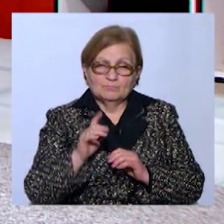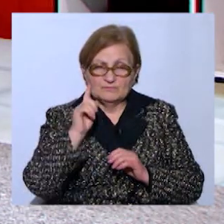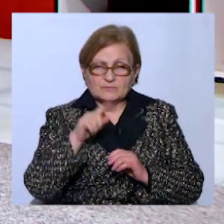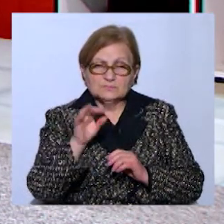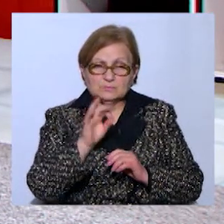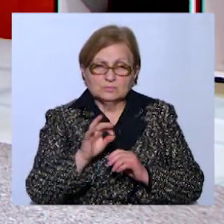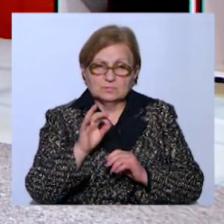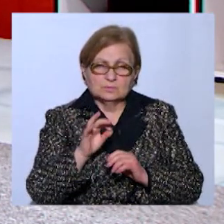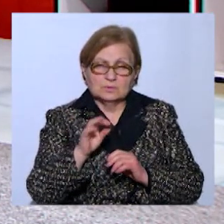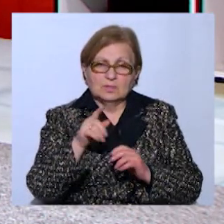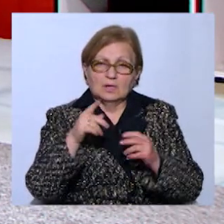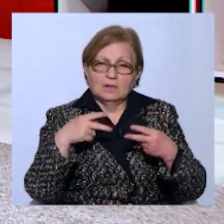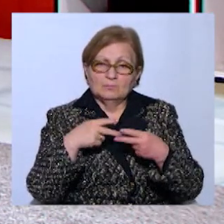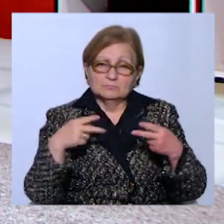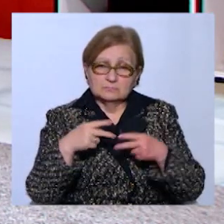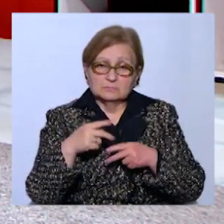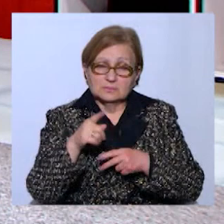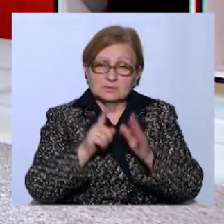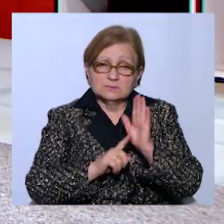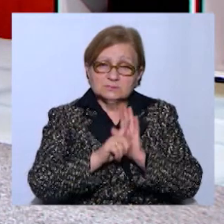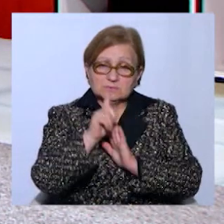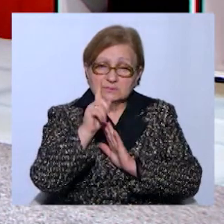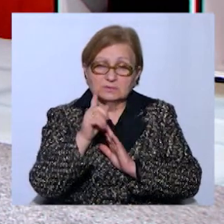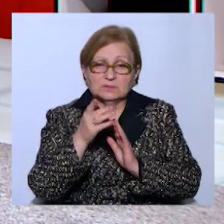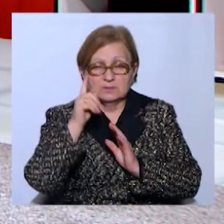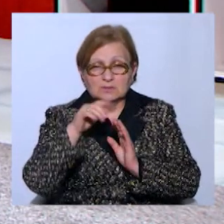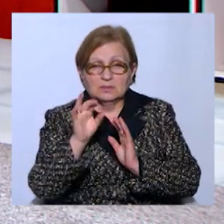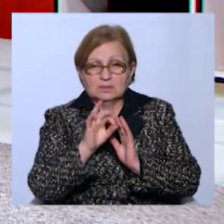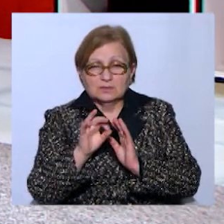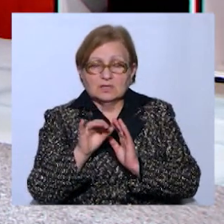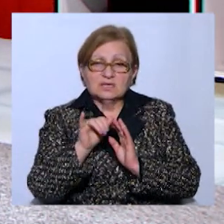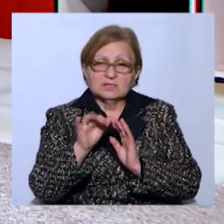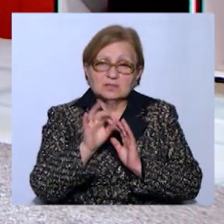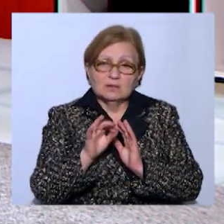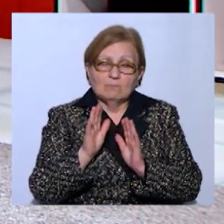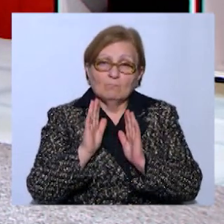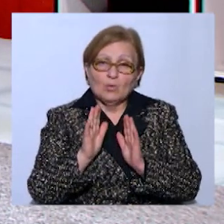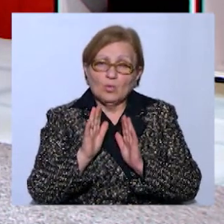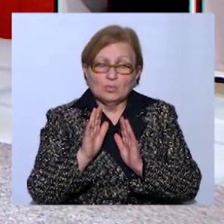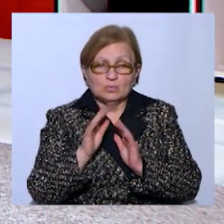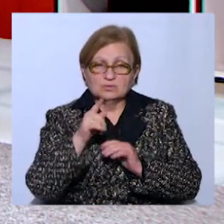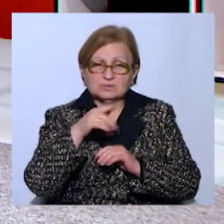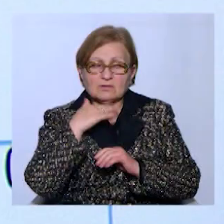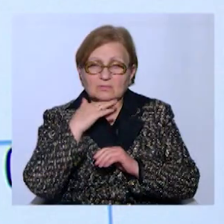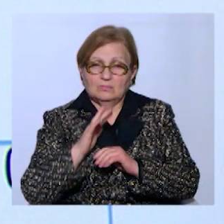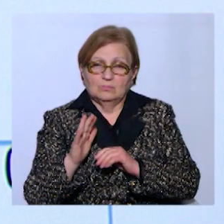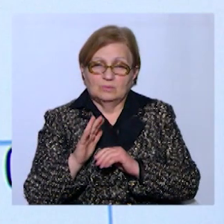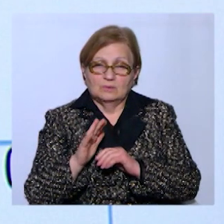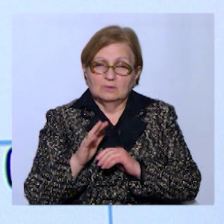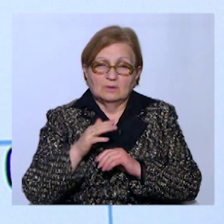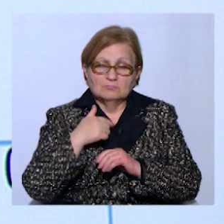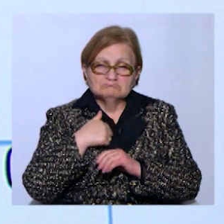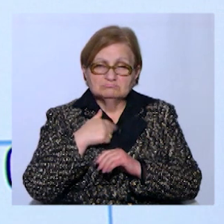პირდაპირ პროპორციული დამოკიდებულების გრაფიკი სათავეზე გადის, ანუ x-ი რო 0-ია, y-ის 0-ია, მაგრამ მხოლოდ ამით ვერ მივიღებთ გადაწყვეტილებას, ანუ მხოლოდ